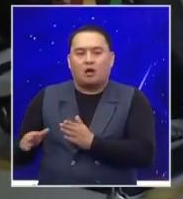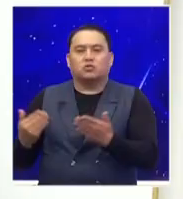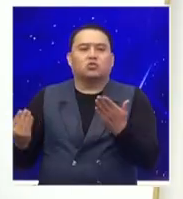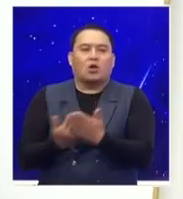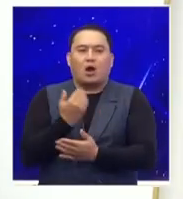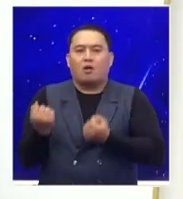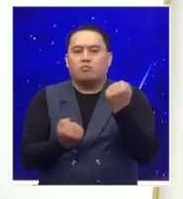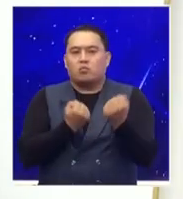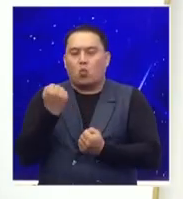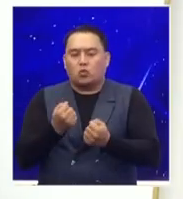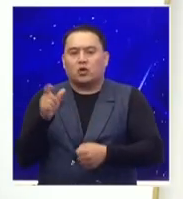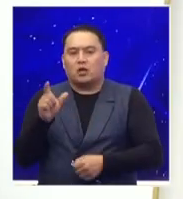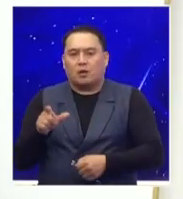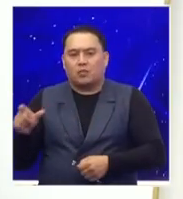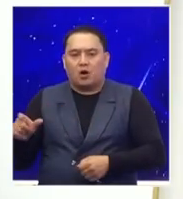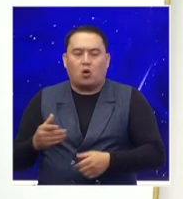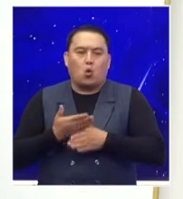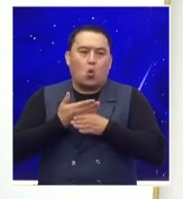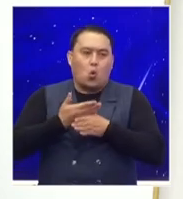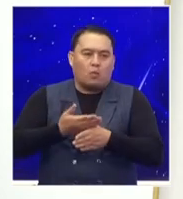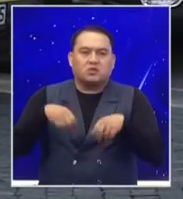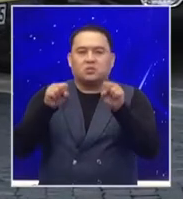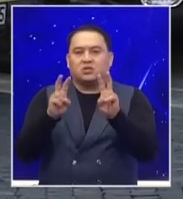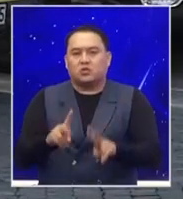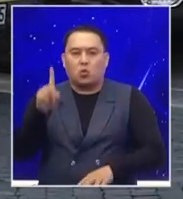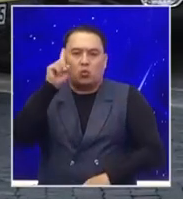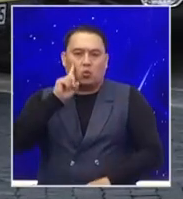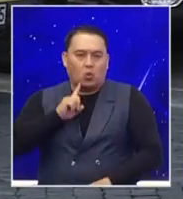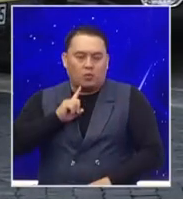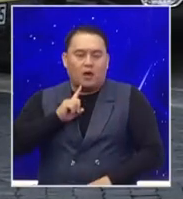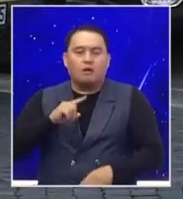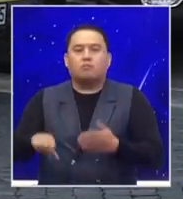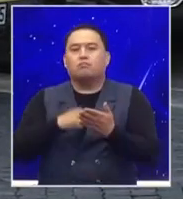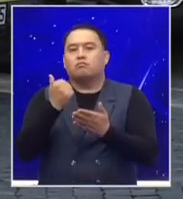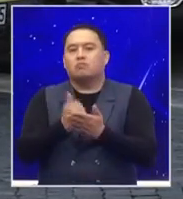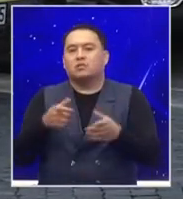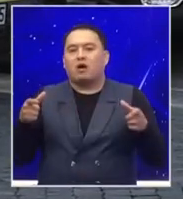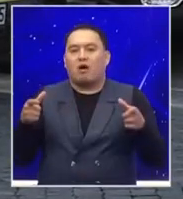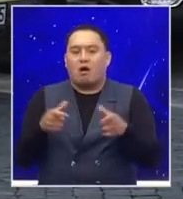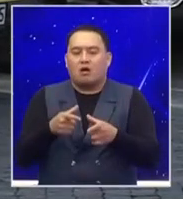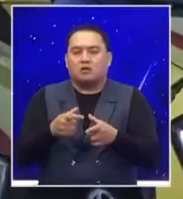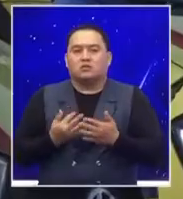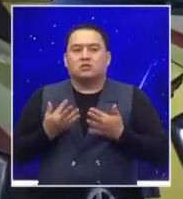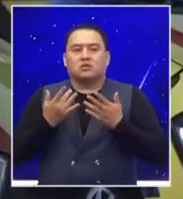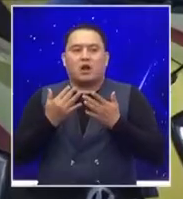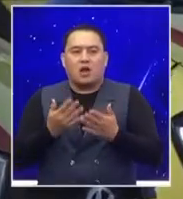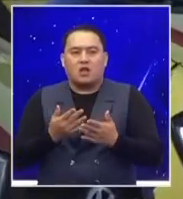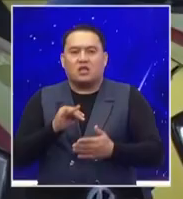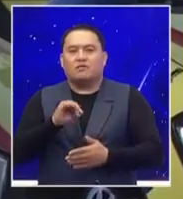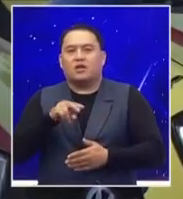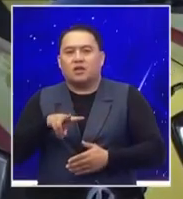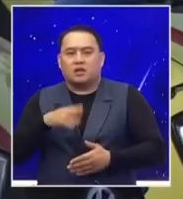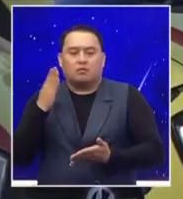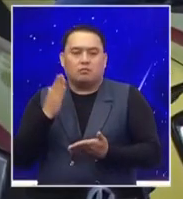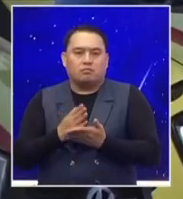көліктер науқасқа да, көмек көрсетуші маманға да қолайлы. Басы қазіргі пандемия кезінде сұраныстағы ИВЛ